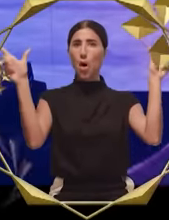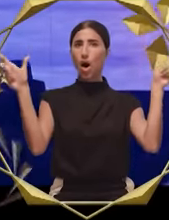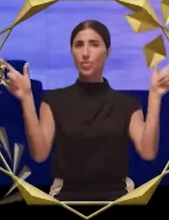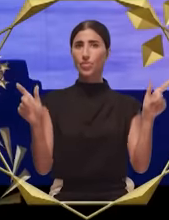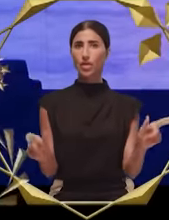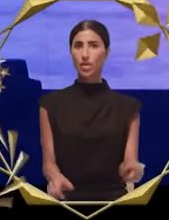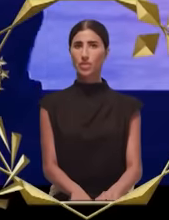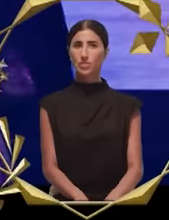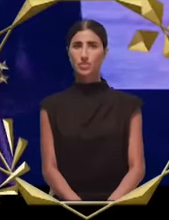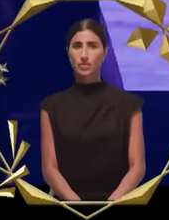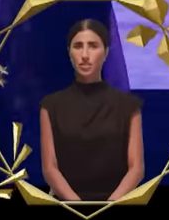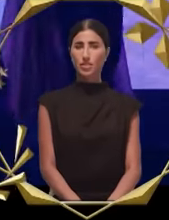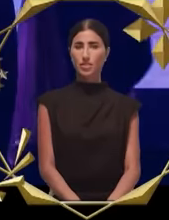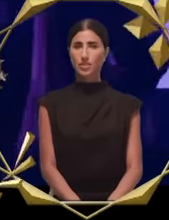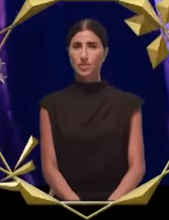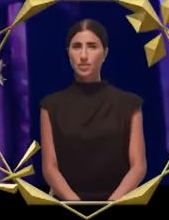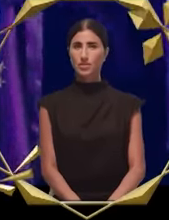تنانين غلان خاطرة